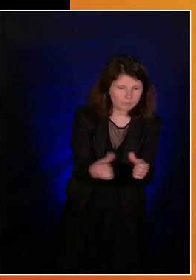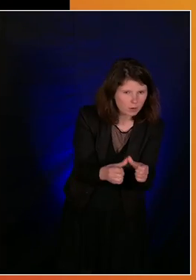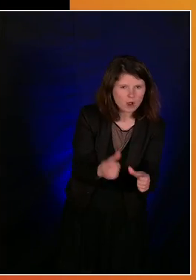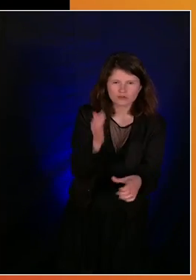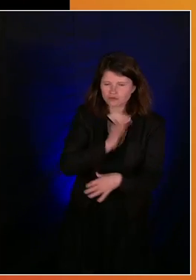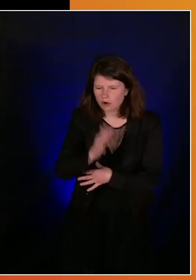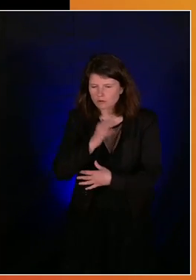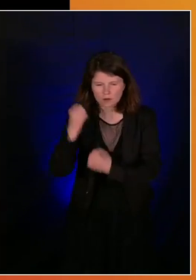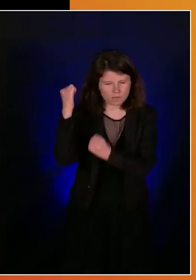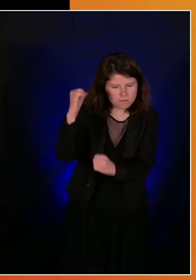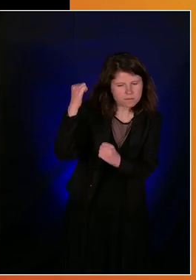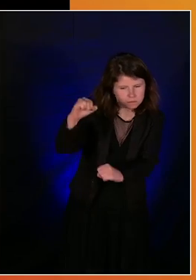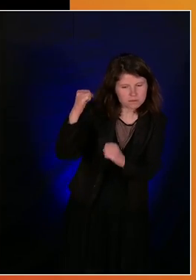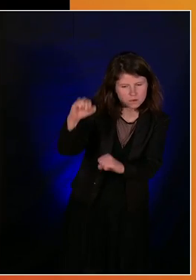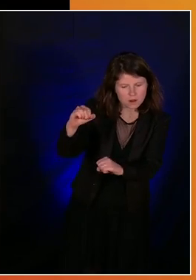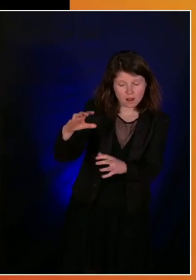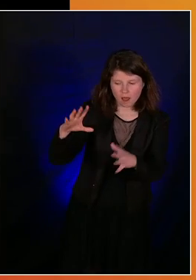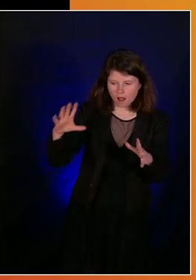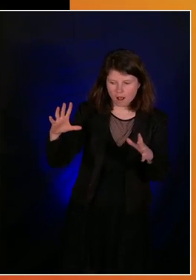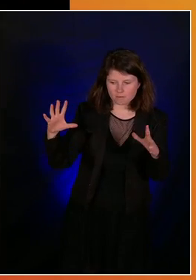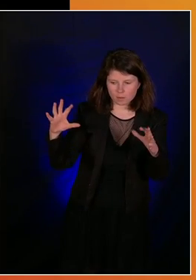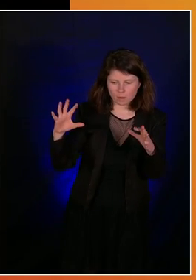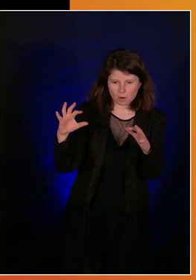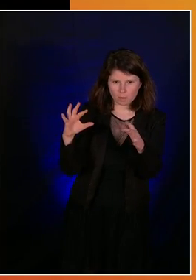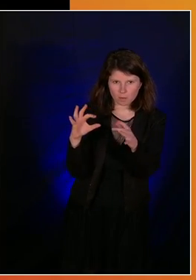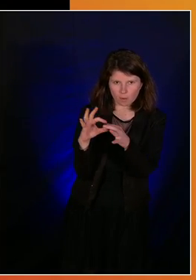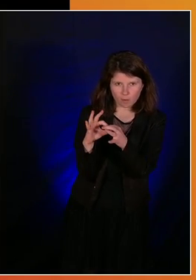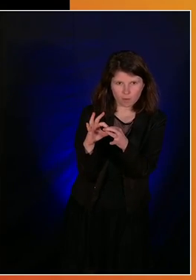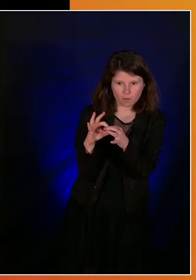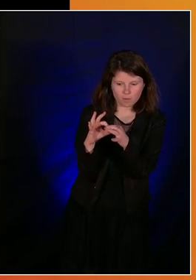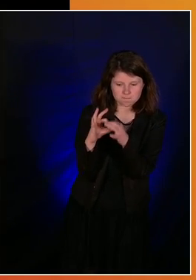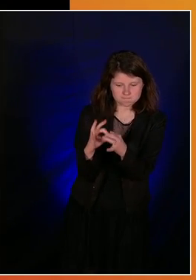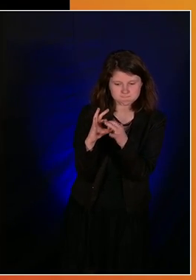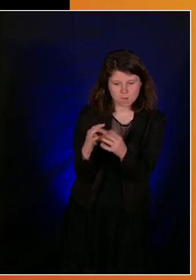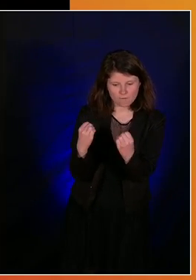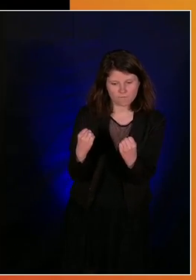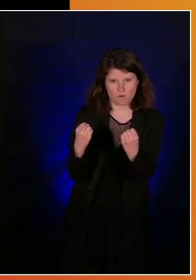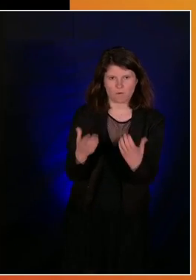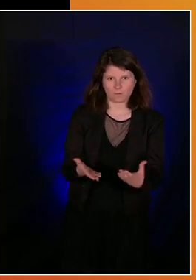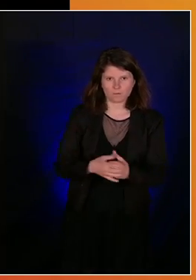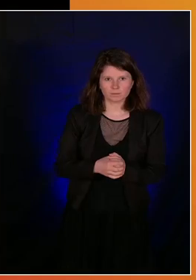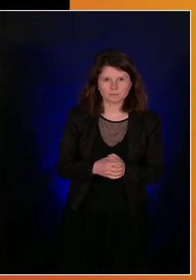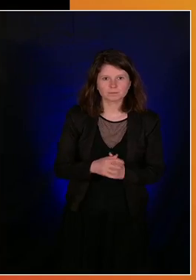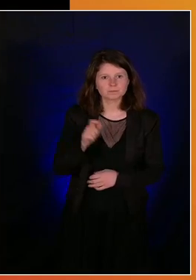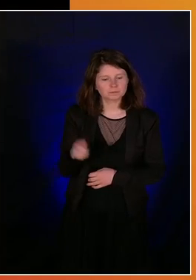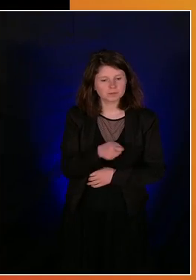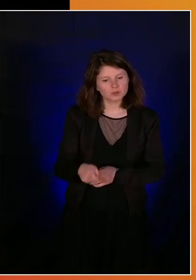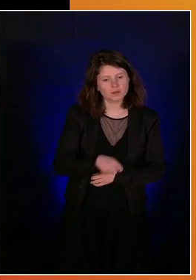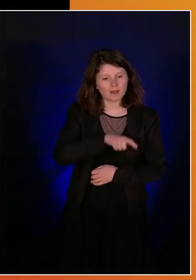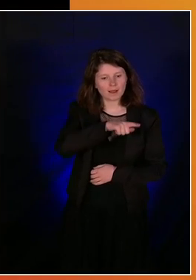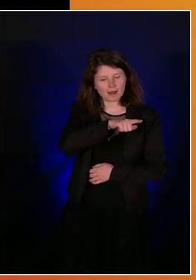se sont renforcés un remerciement particulier aux camarades de l'AL sans qui on pourrait pas assurer ces